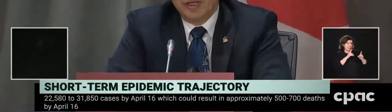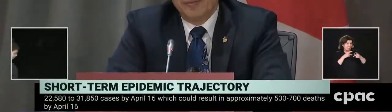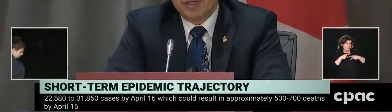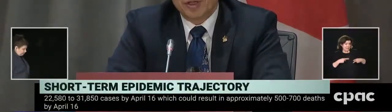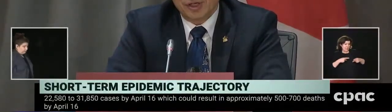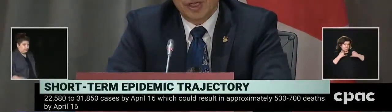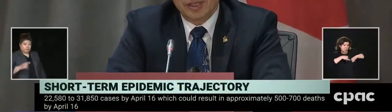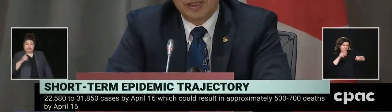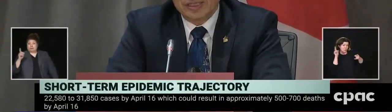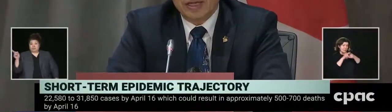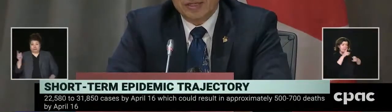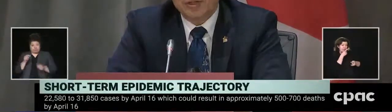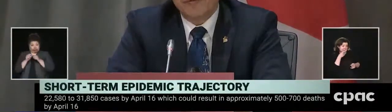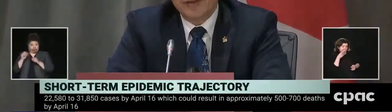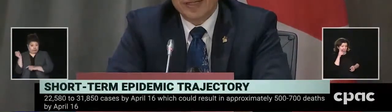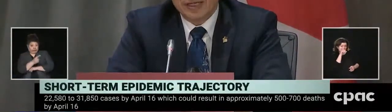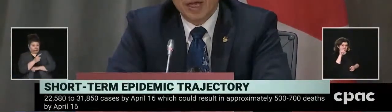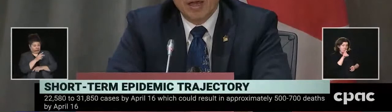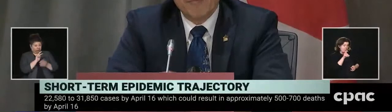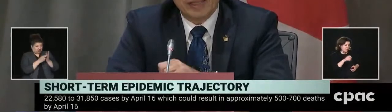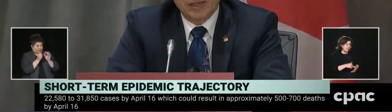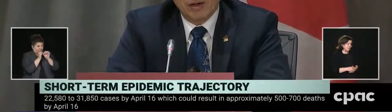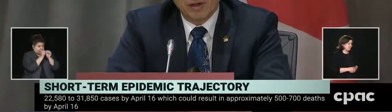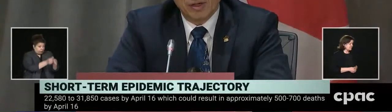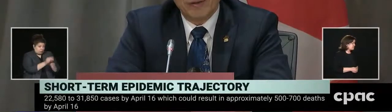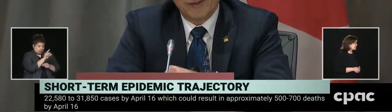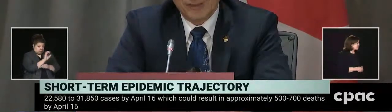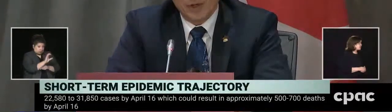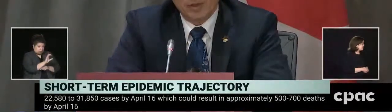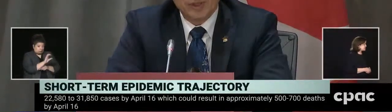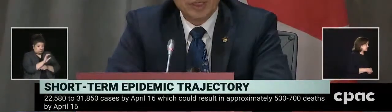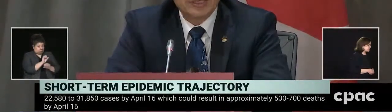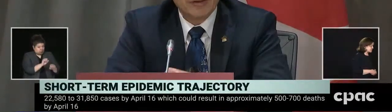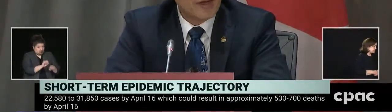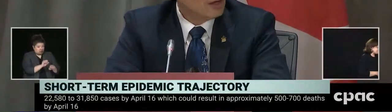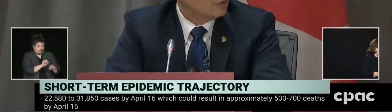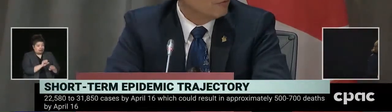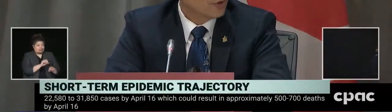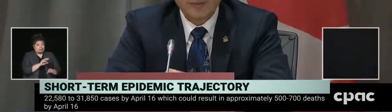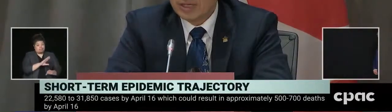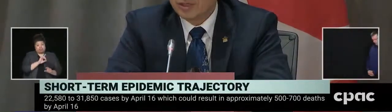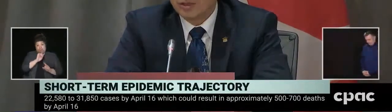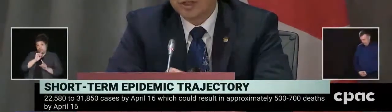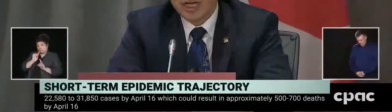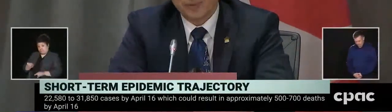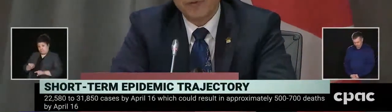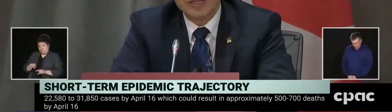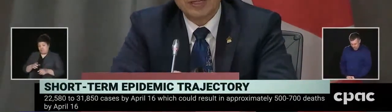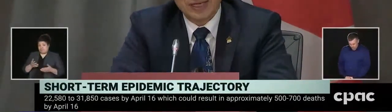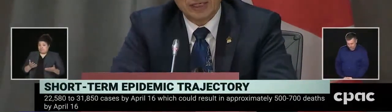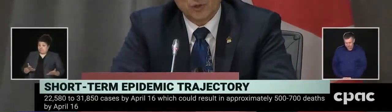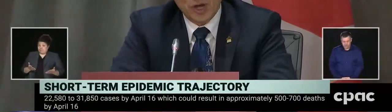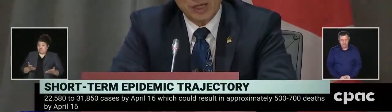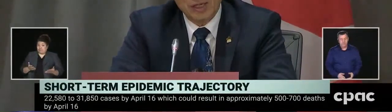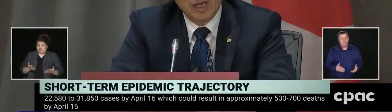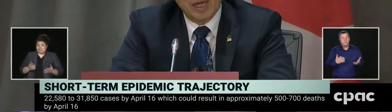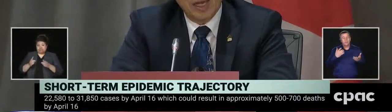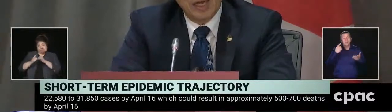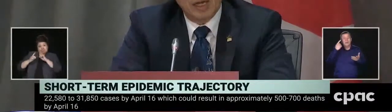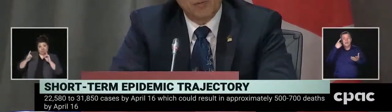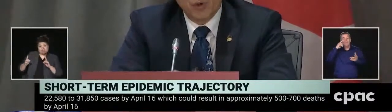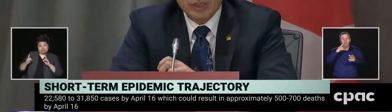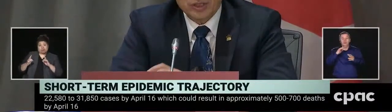Pour les mesures de distanciation physique, maintenant, on est vraiment, comme on dit, sévère au fur et à mesure dans chaque province et